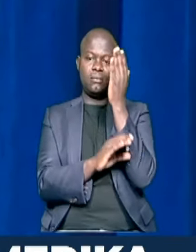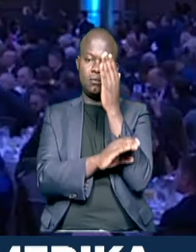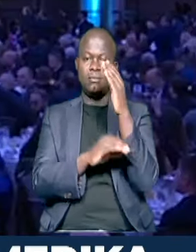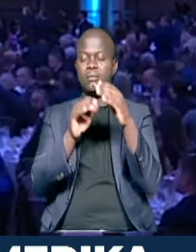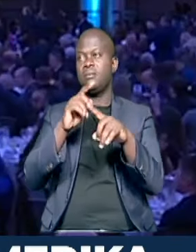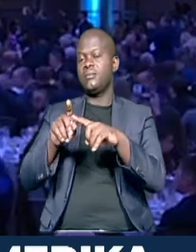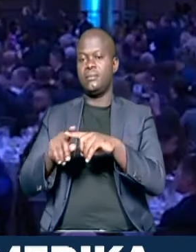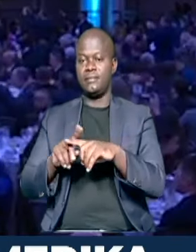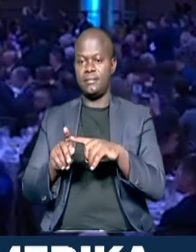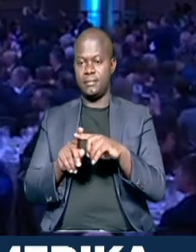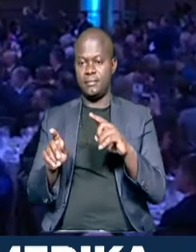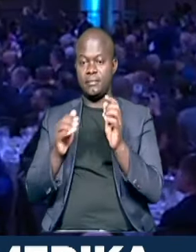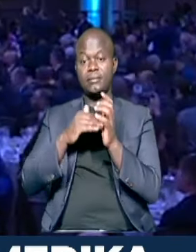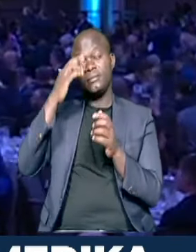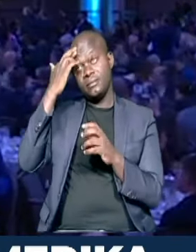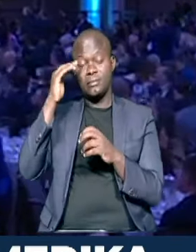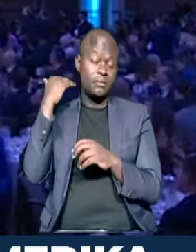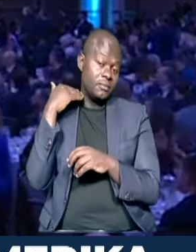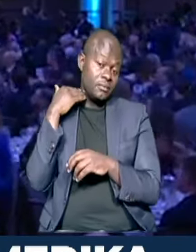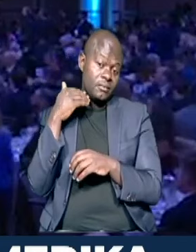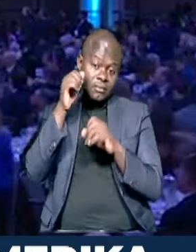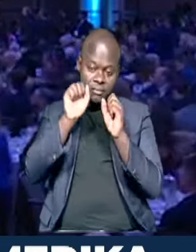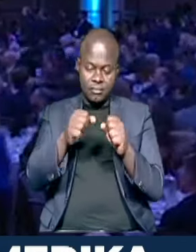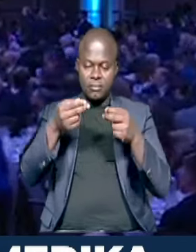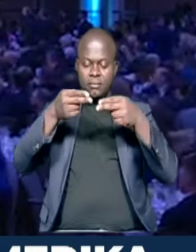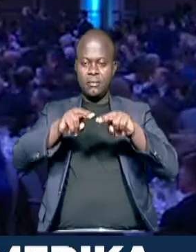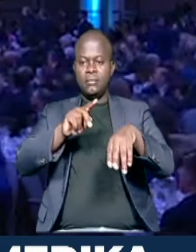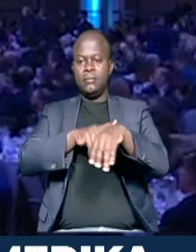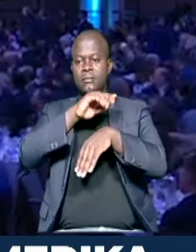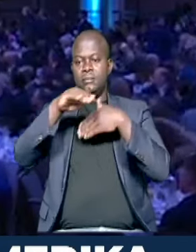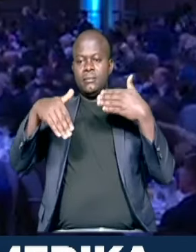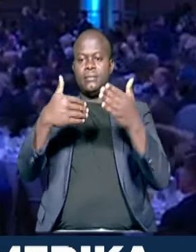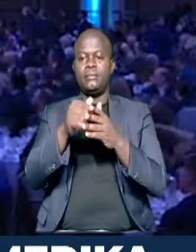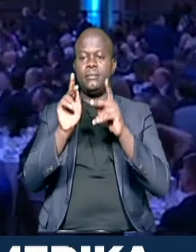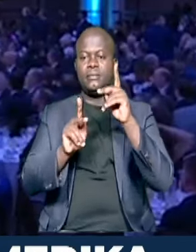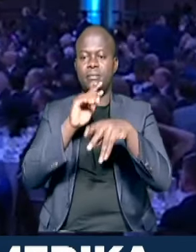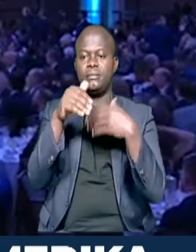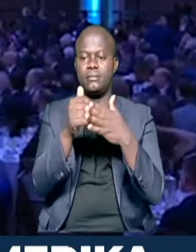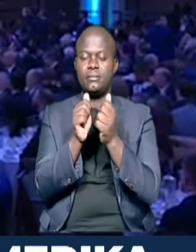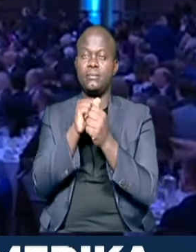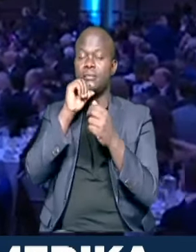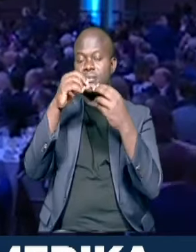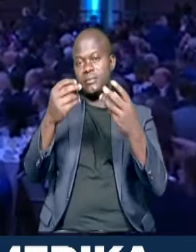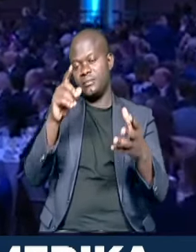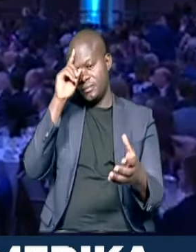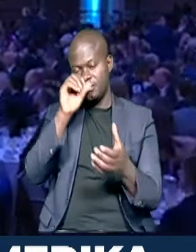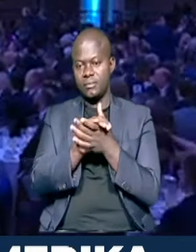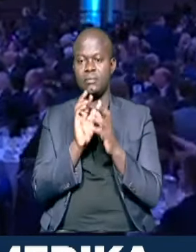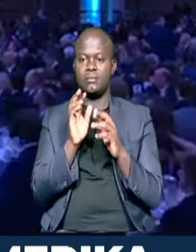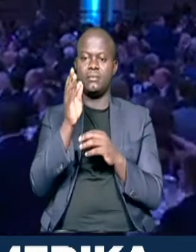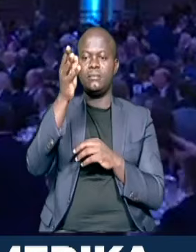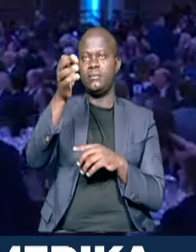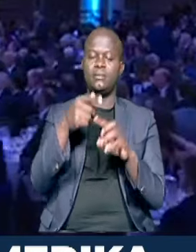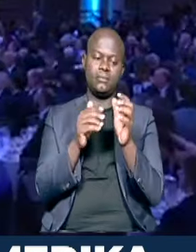by'ingeri zose yibukije ko genocide ishobora kuba igihe cyose abaturage batakaje icyizere cy'ahazaza